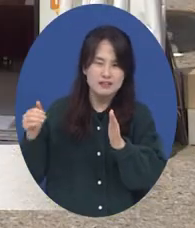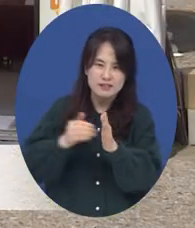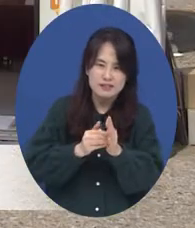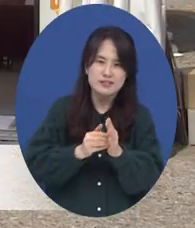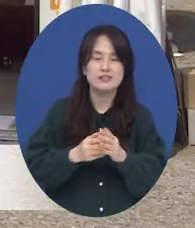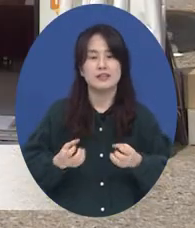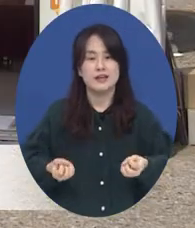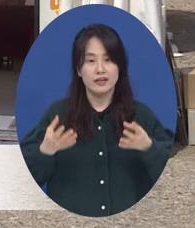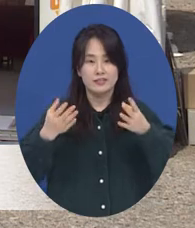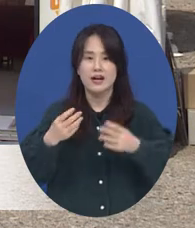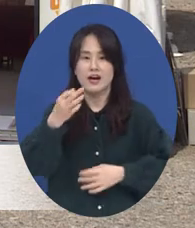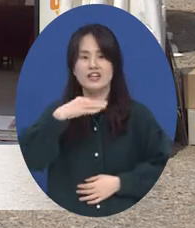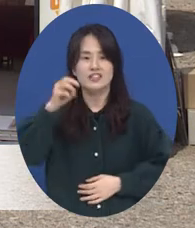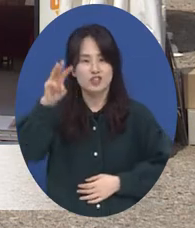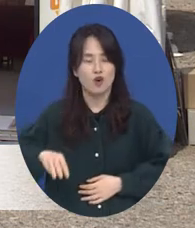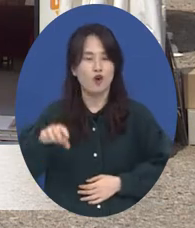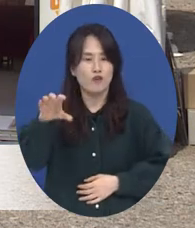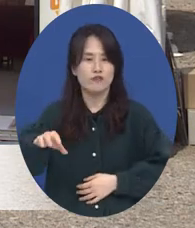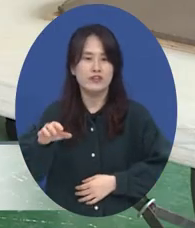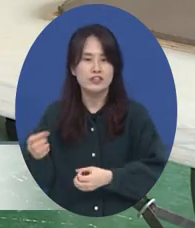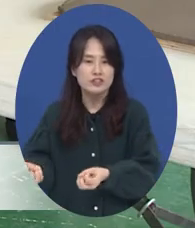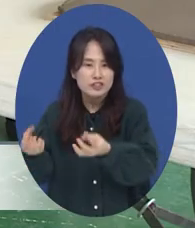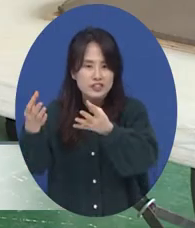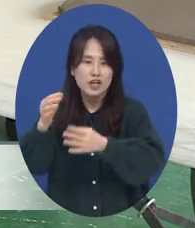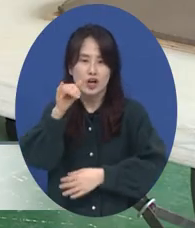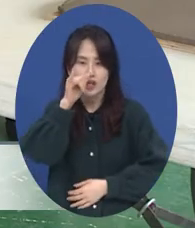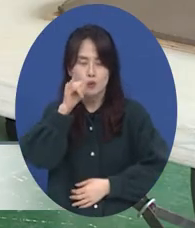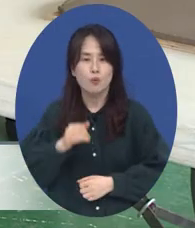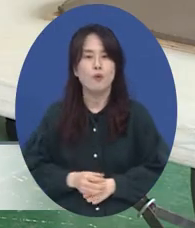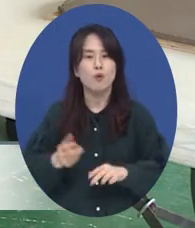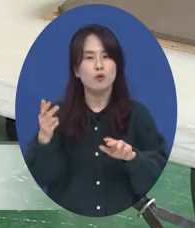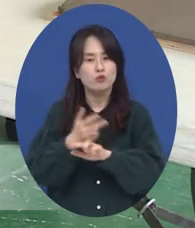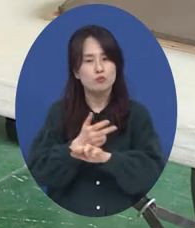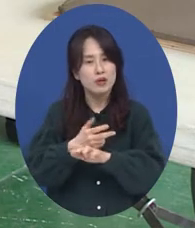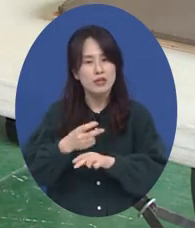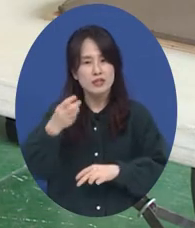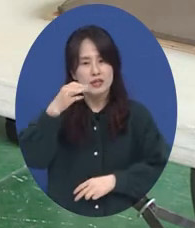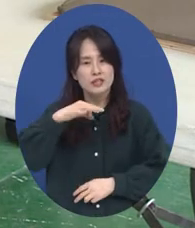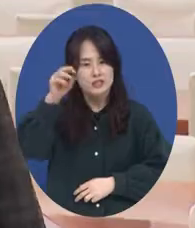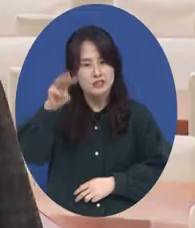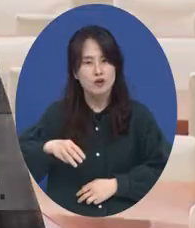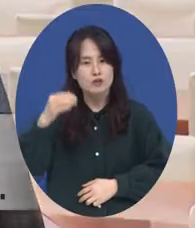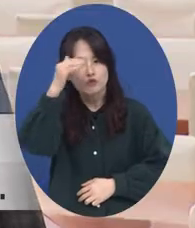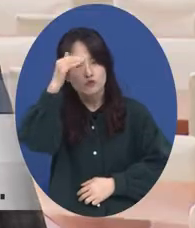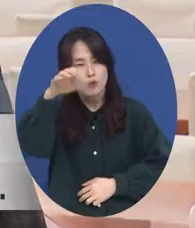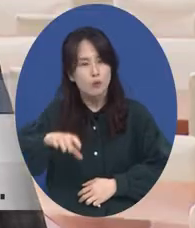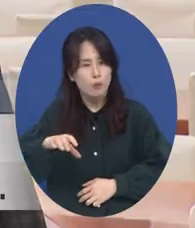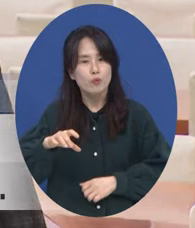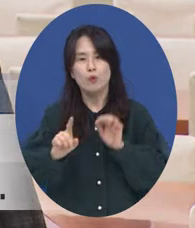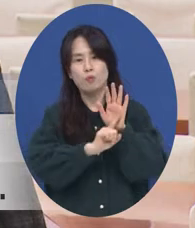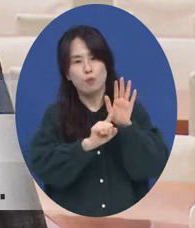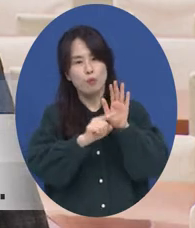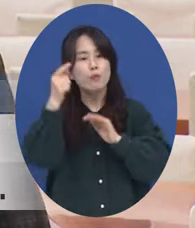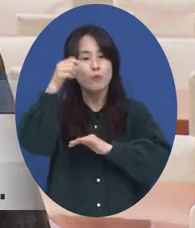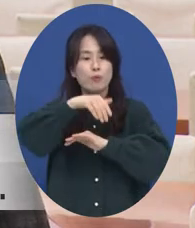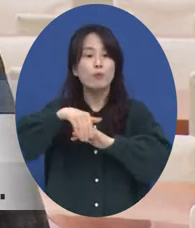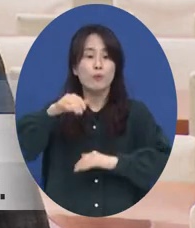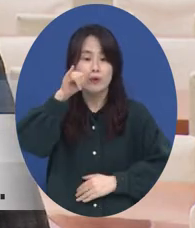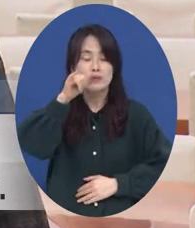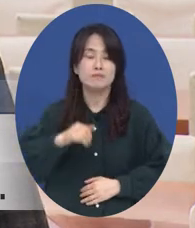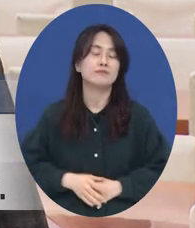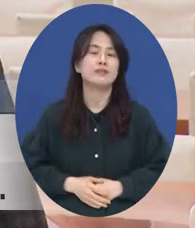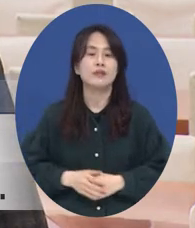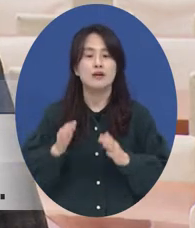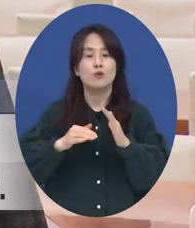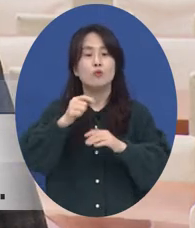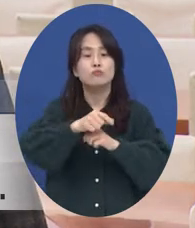행사를 이천 지역에서 열고 주말엔 이천 관광지 가기 운동도 전개할 계획입니다. 공무원들이 선제적으로 이런